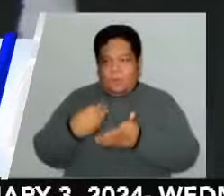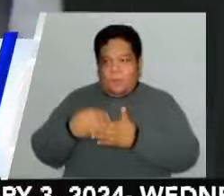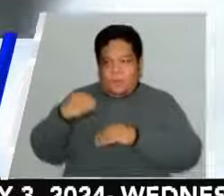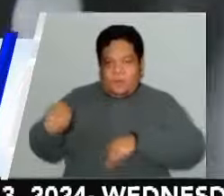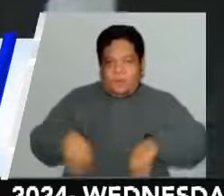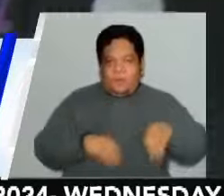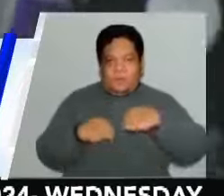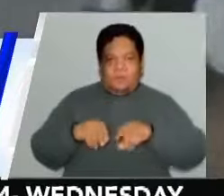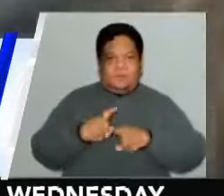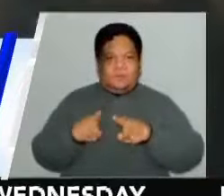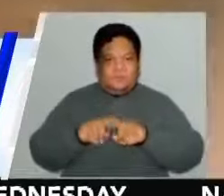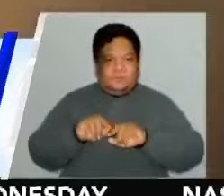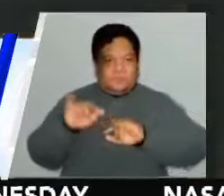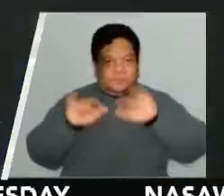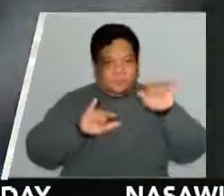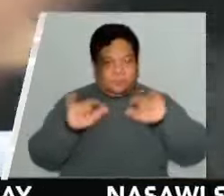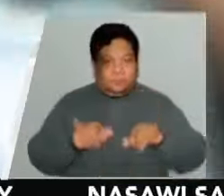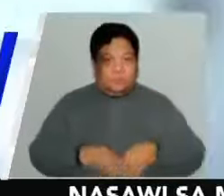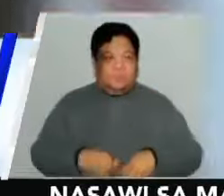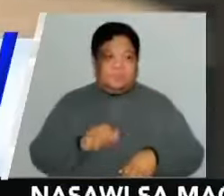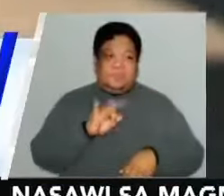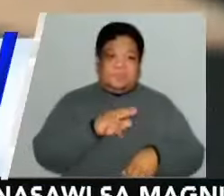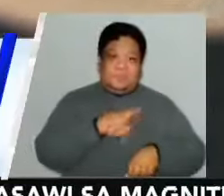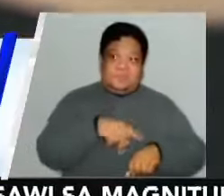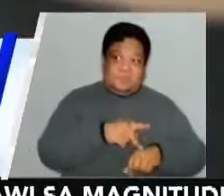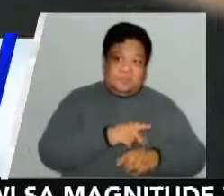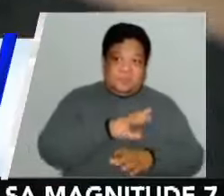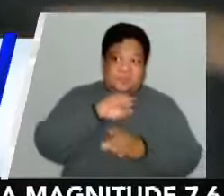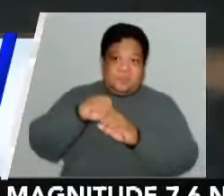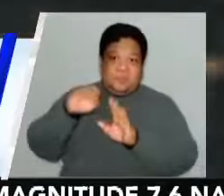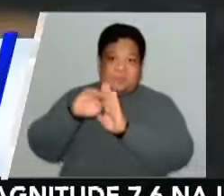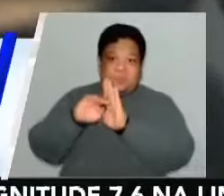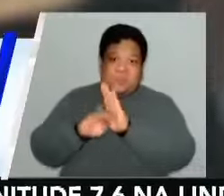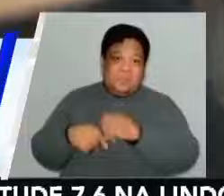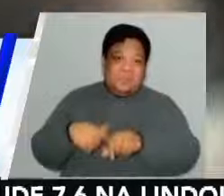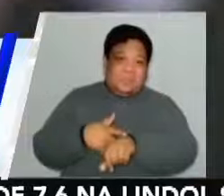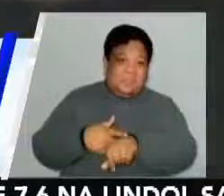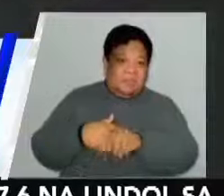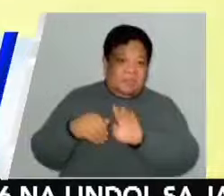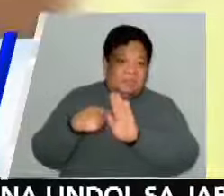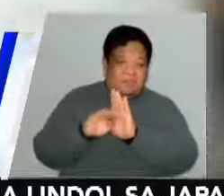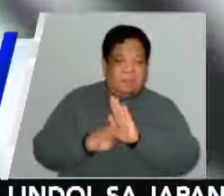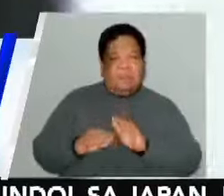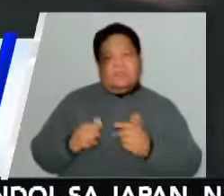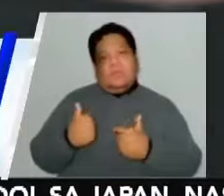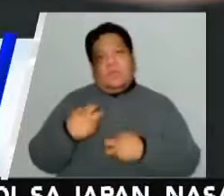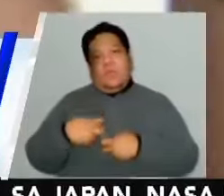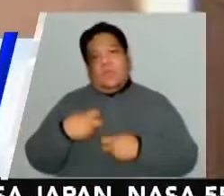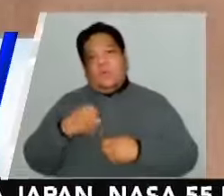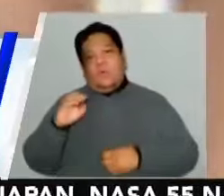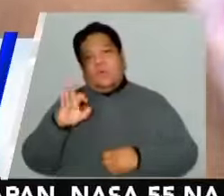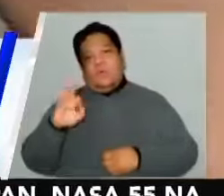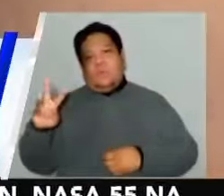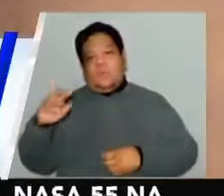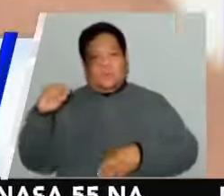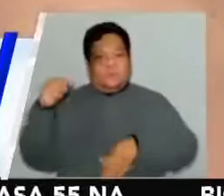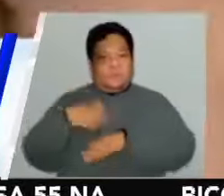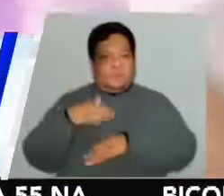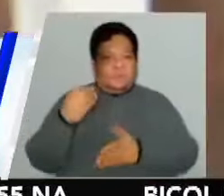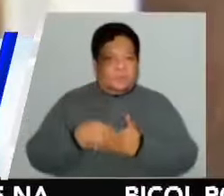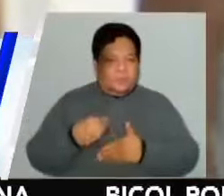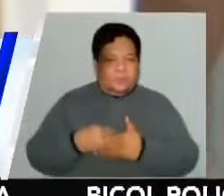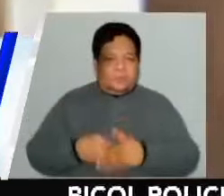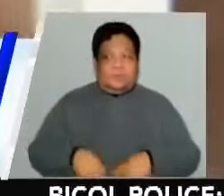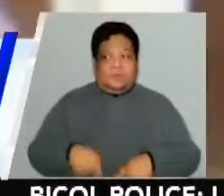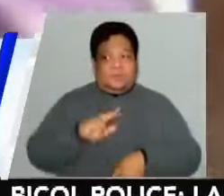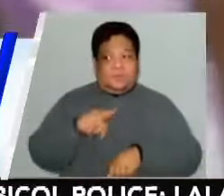maalis sa gray list ng Pilipinas, kabilang sa mga maapektuhan ang pagpapadala ng pera ng mga OFW, mahihirapan din makautang ang bansa para sa pagpupondo